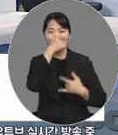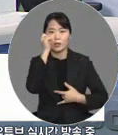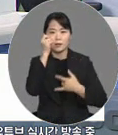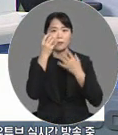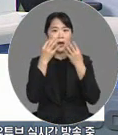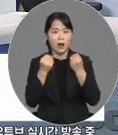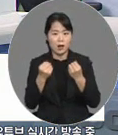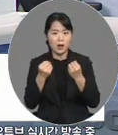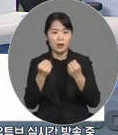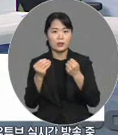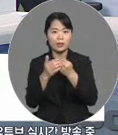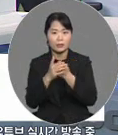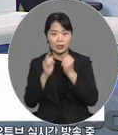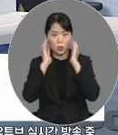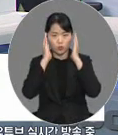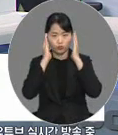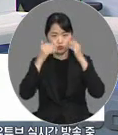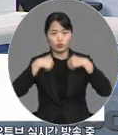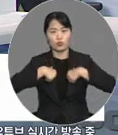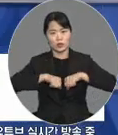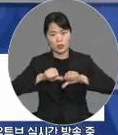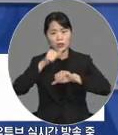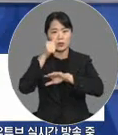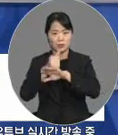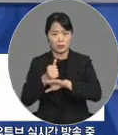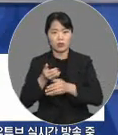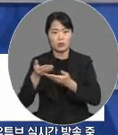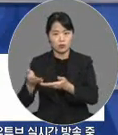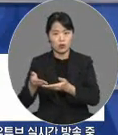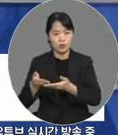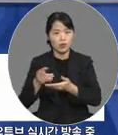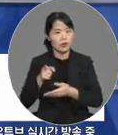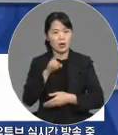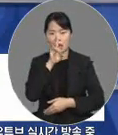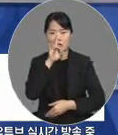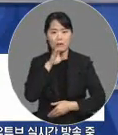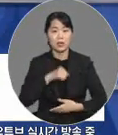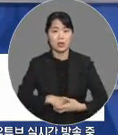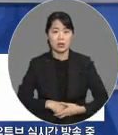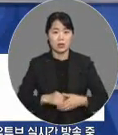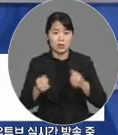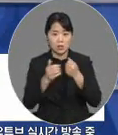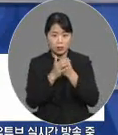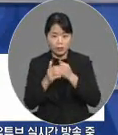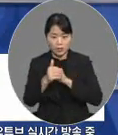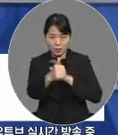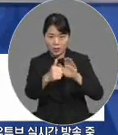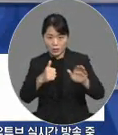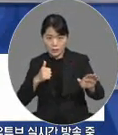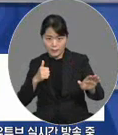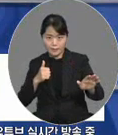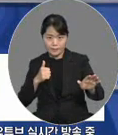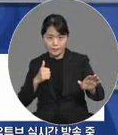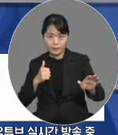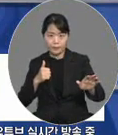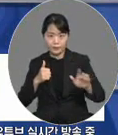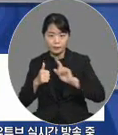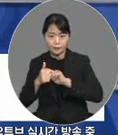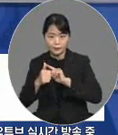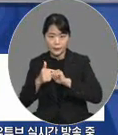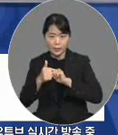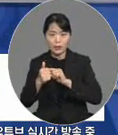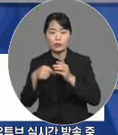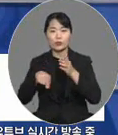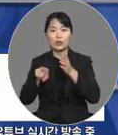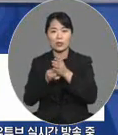아이는 결국 공부를 포기하게 됩니다. 그래서는 안 되기 때문에 뒤처진 아이를 위해서 특별히